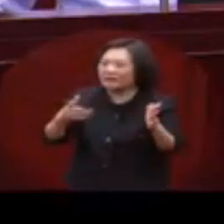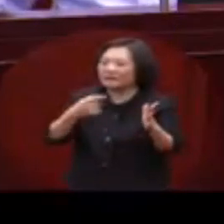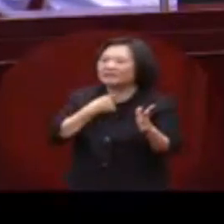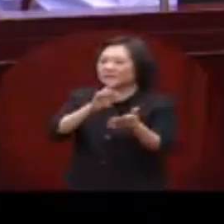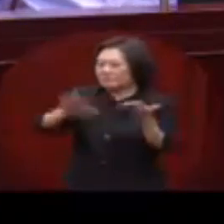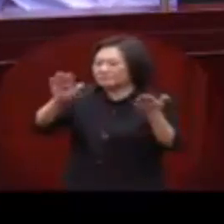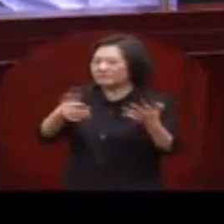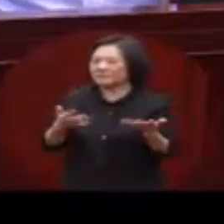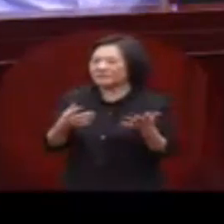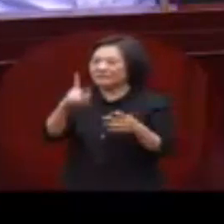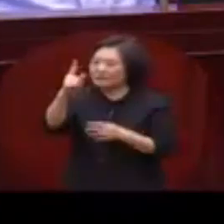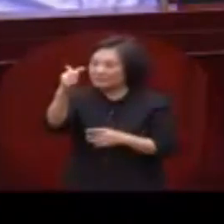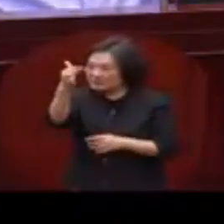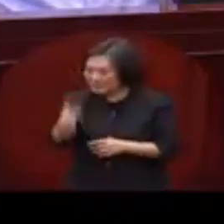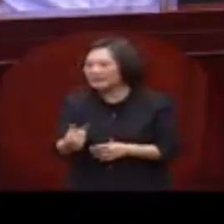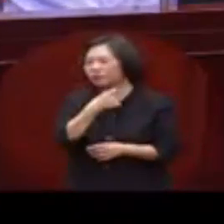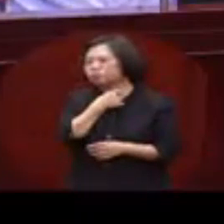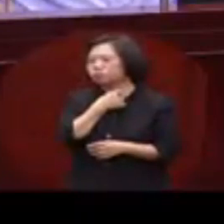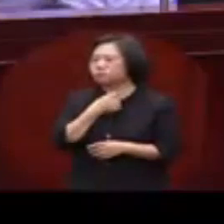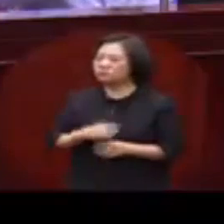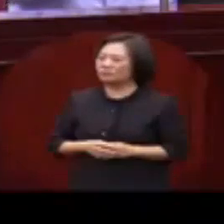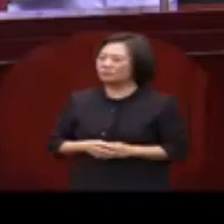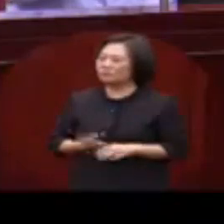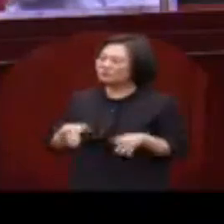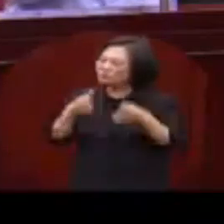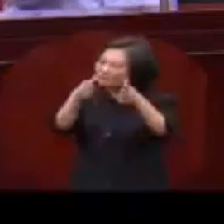16亿，我想这个我们大概分几个了，